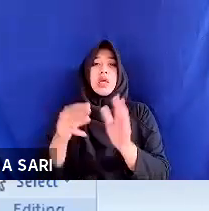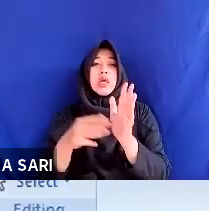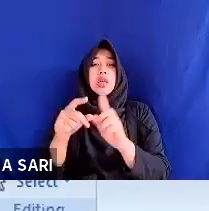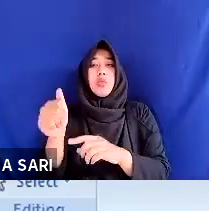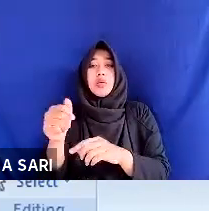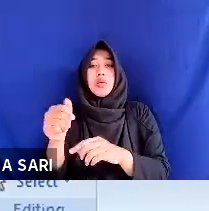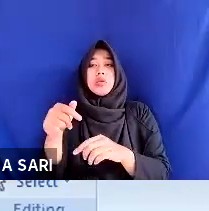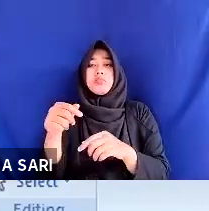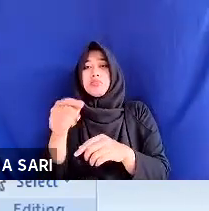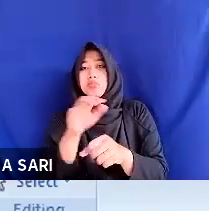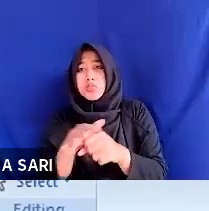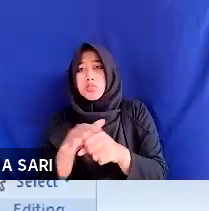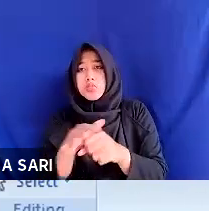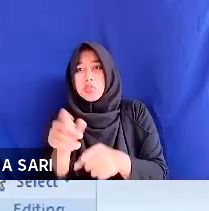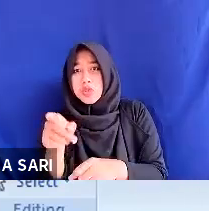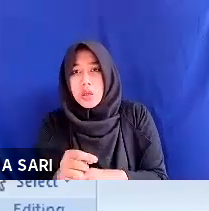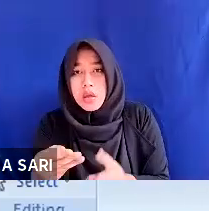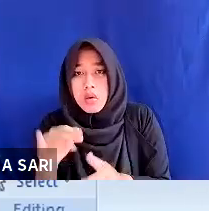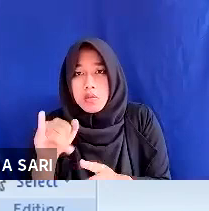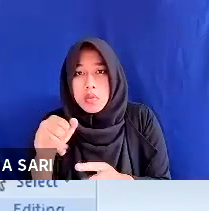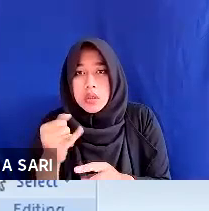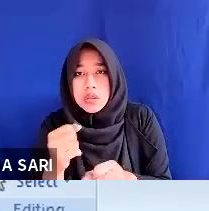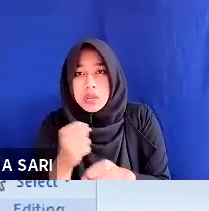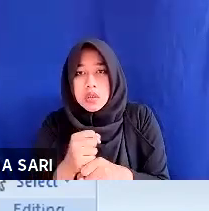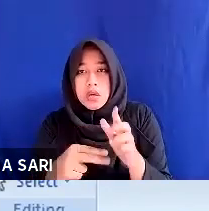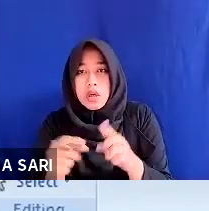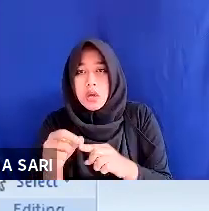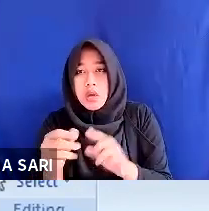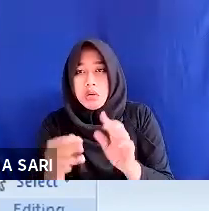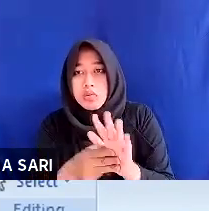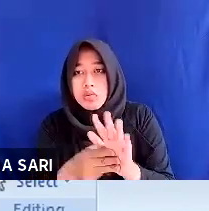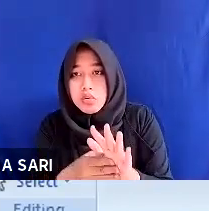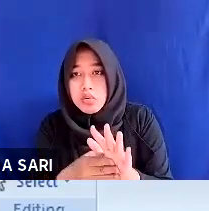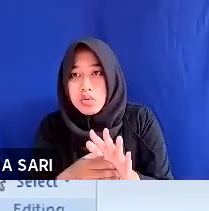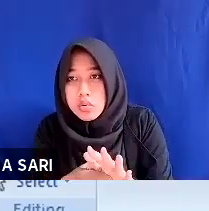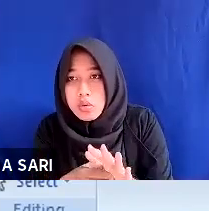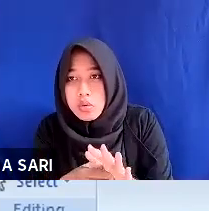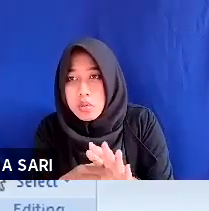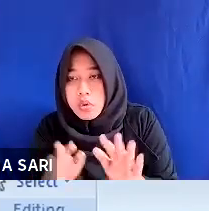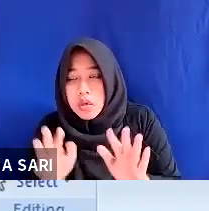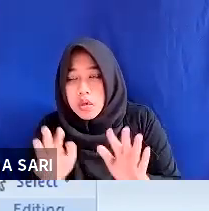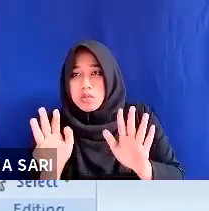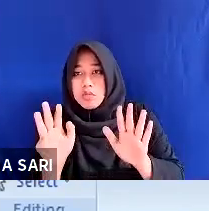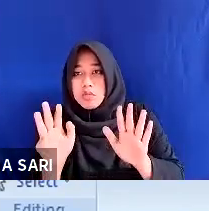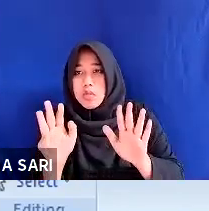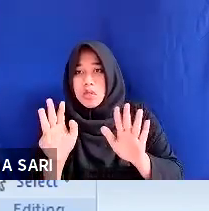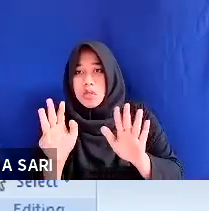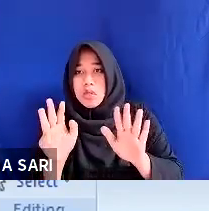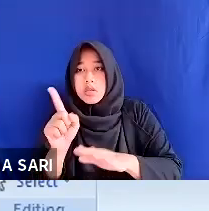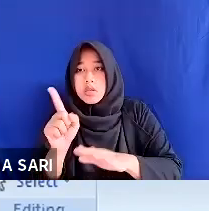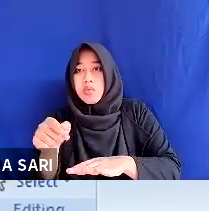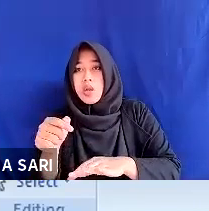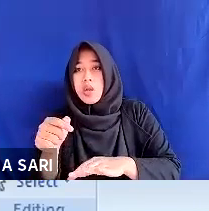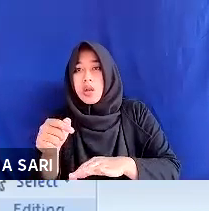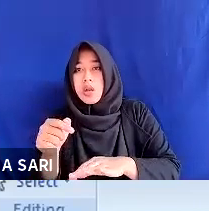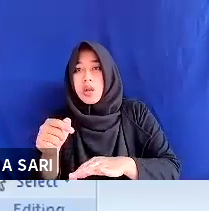kelihatan, ini tertutup oleh gandum 9,19, hampir 10 ribu juta ton. teman-teman, ini saya